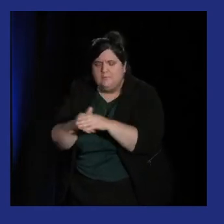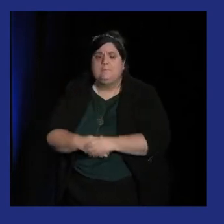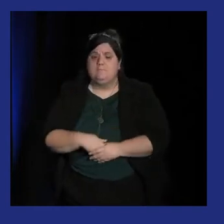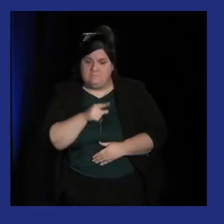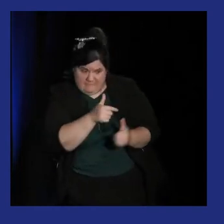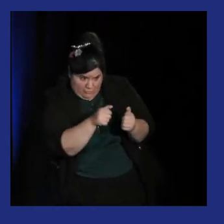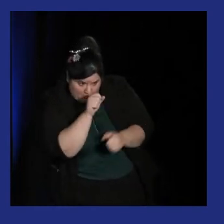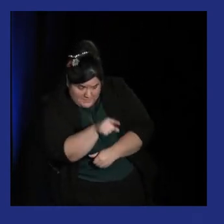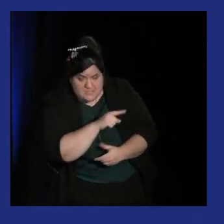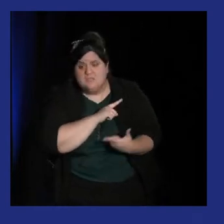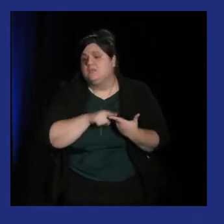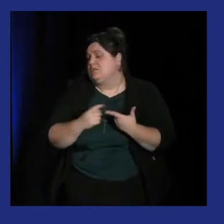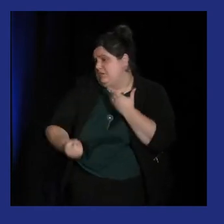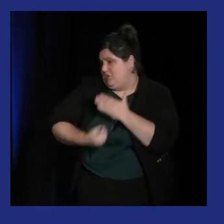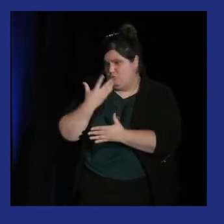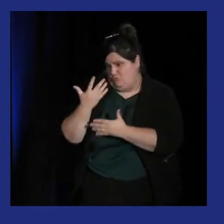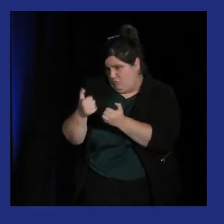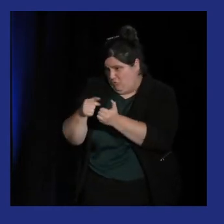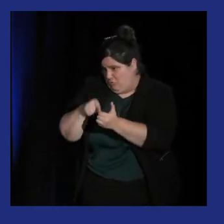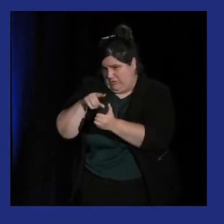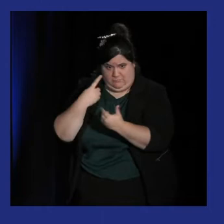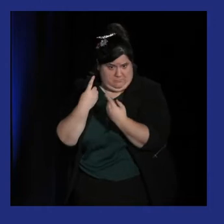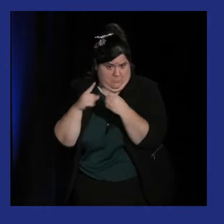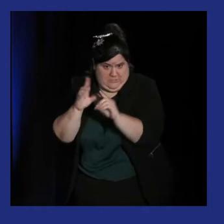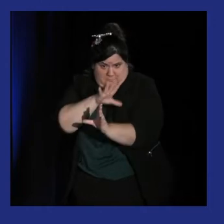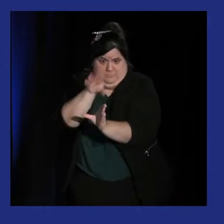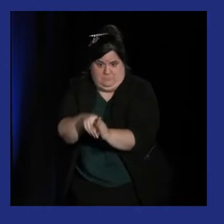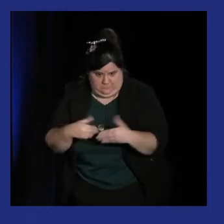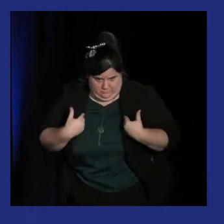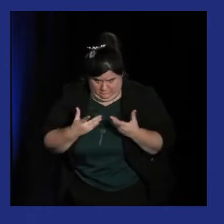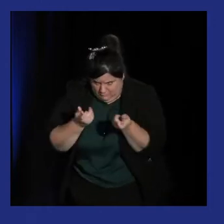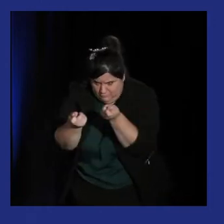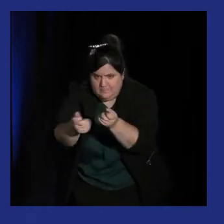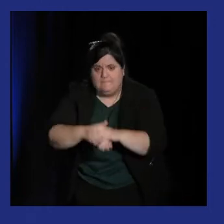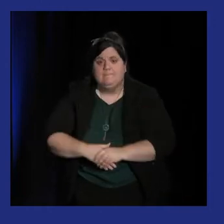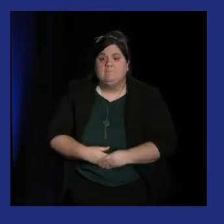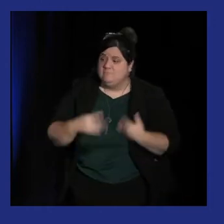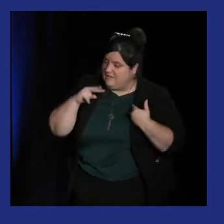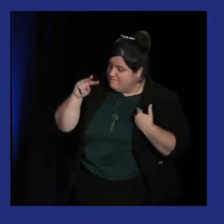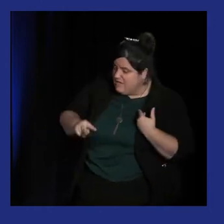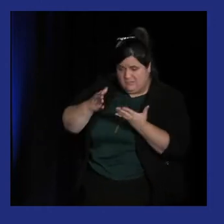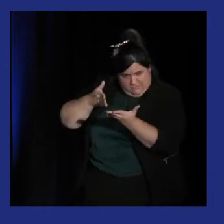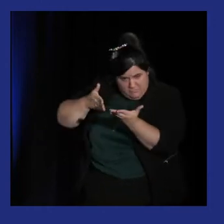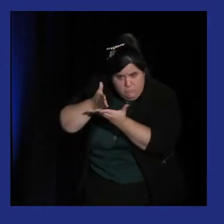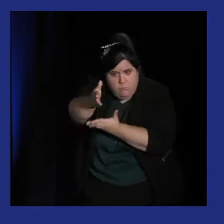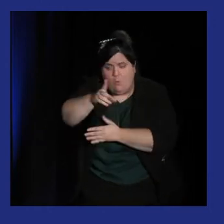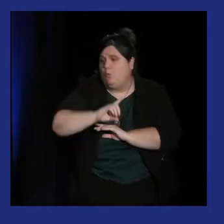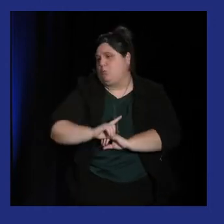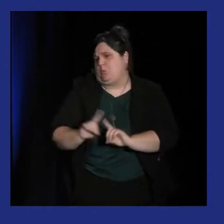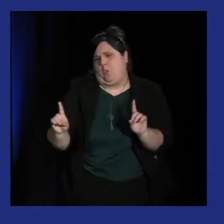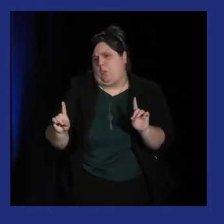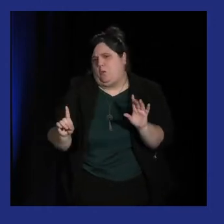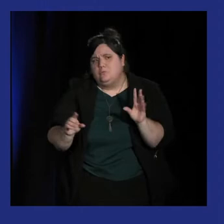effectivement avec Shredder Steven je voilà donc pas quelque chose de très maîtrisé pas de modèle particulier derrière